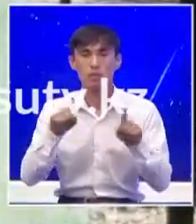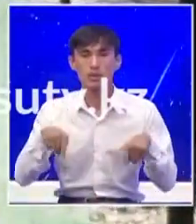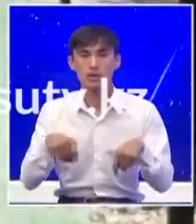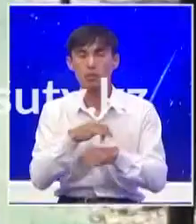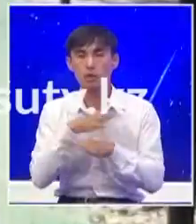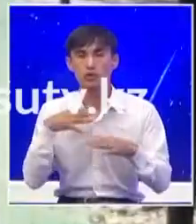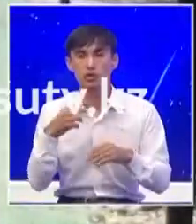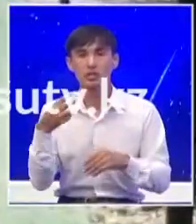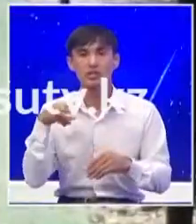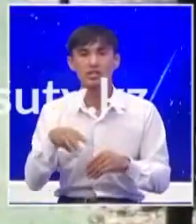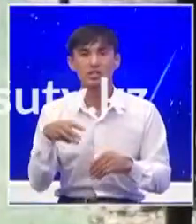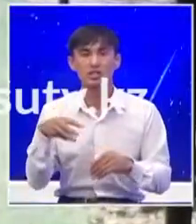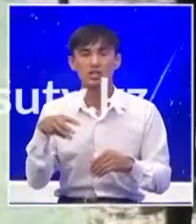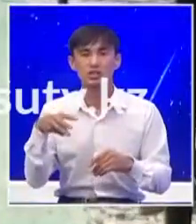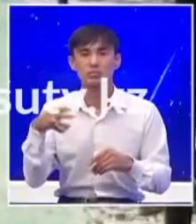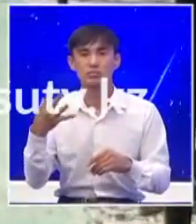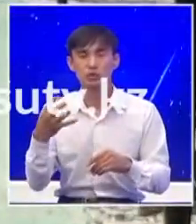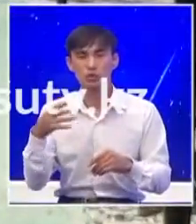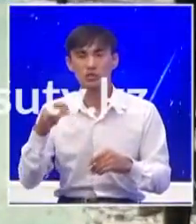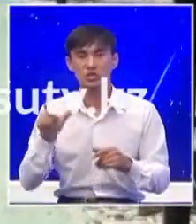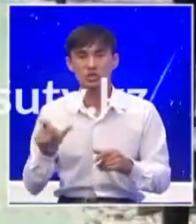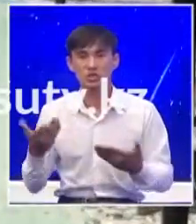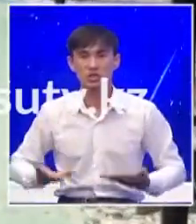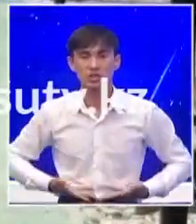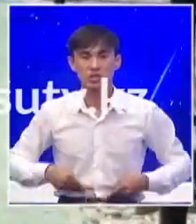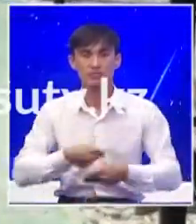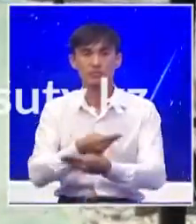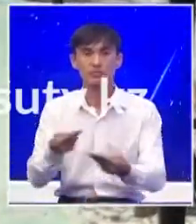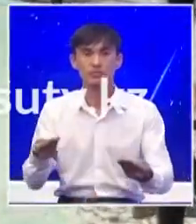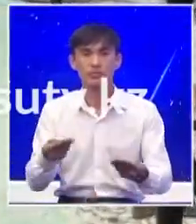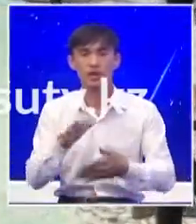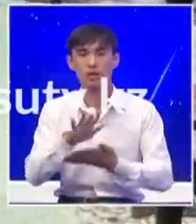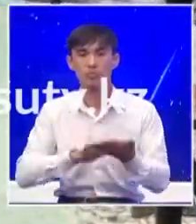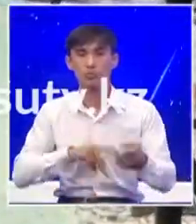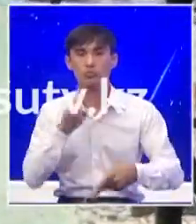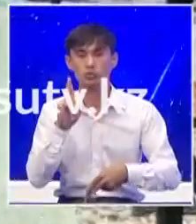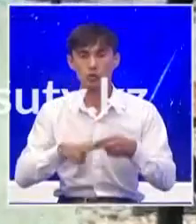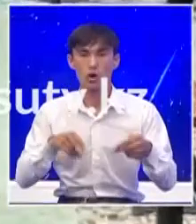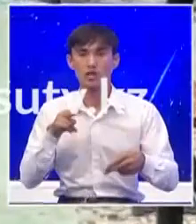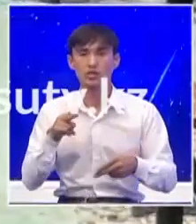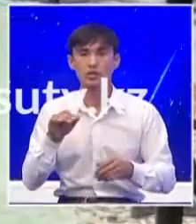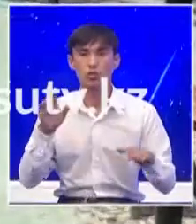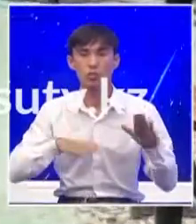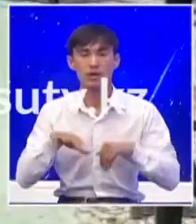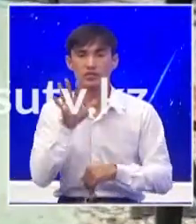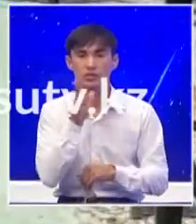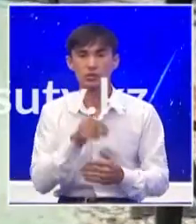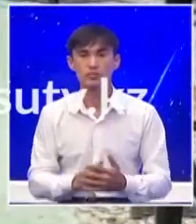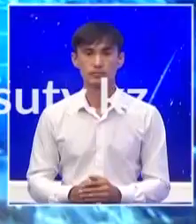более 3500 жителей. Работа в этом направлении будет продолжена до окончания купального сезона.